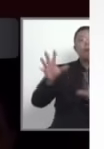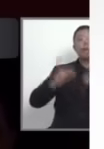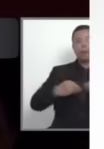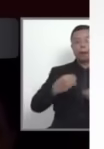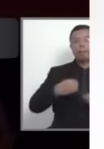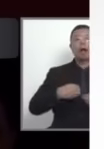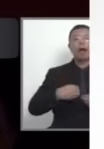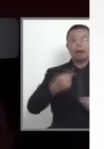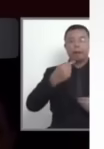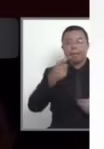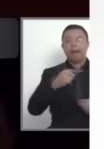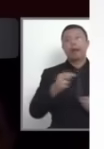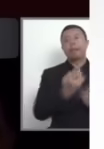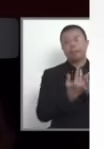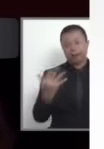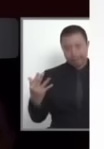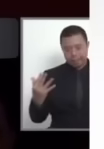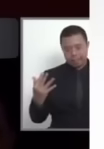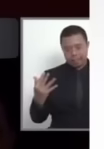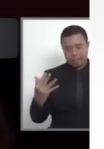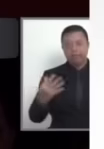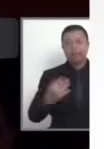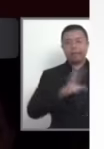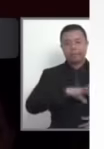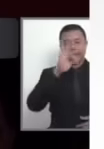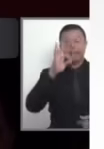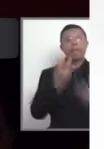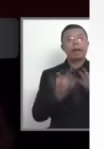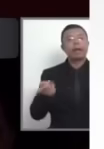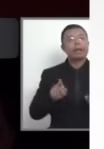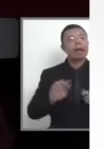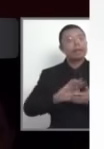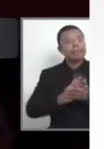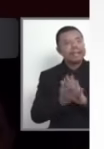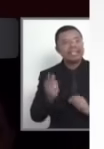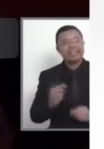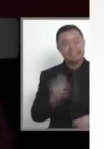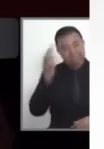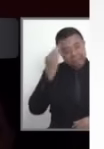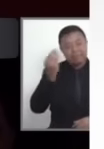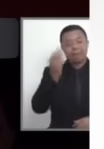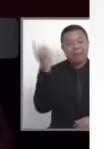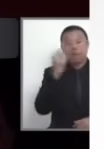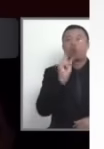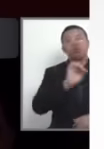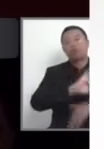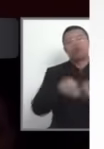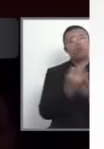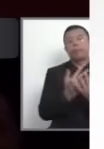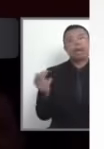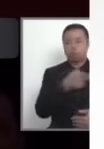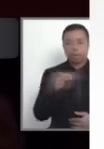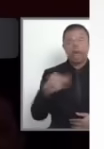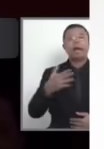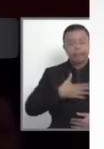dan bisa menjadi pemimpin seluruh rakyat Indonesia. Baik, dan situlah jawabannya Pak Prabowo Subianto dan Mas Gibran, pasangan nomor 2